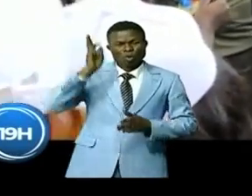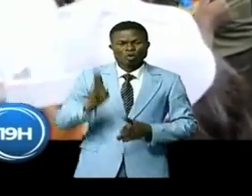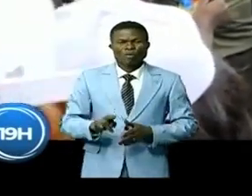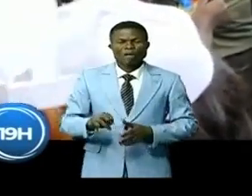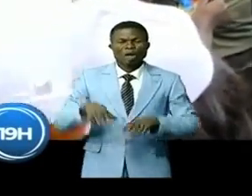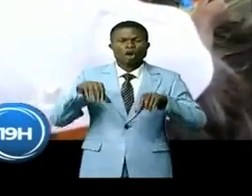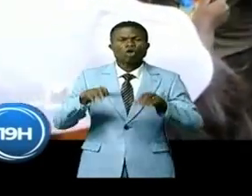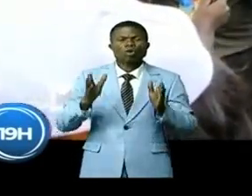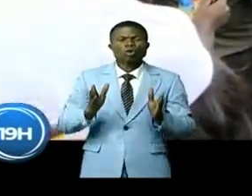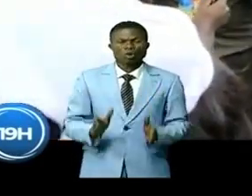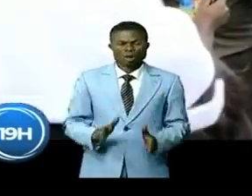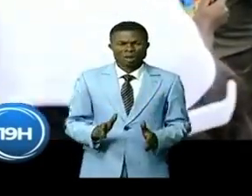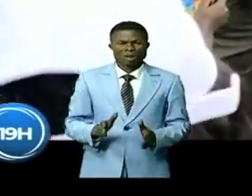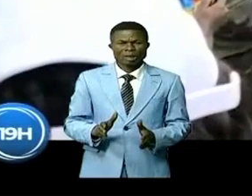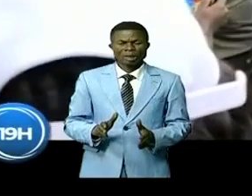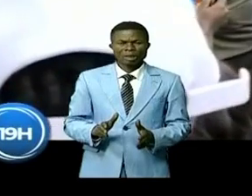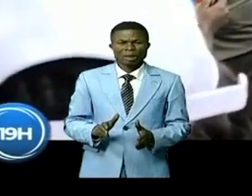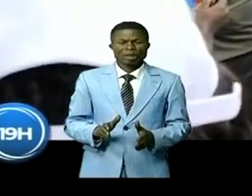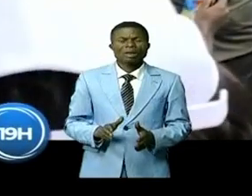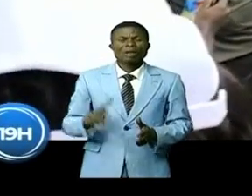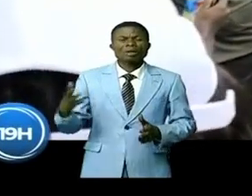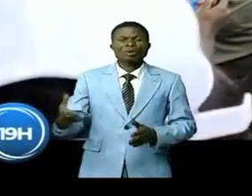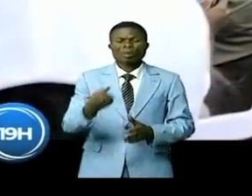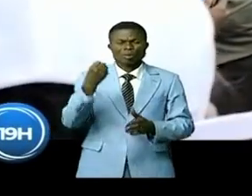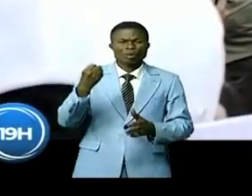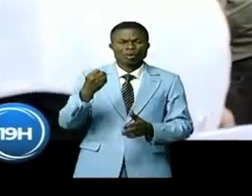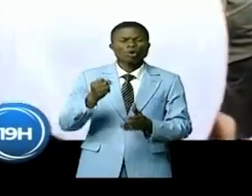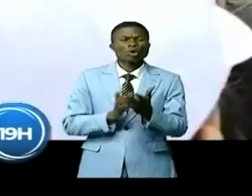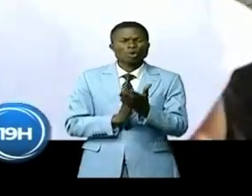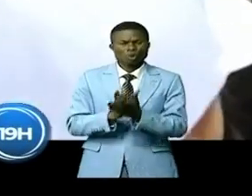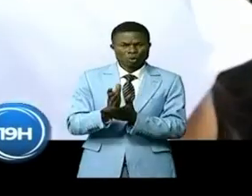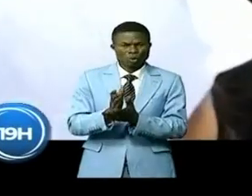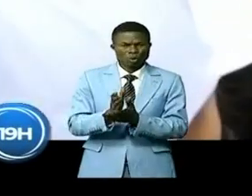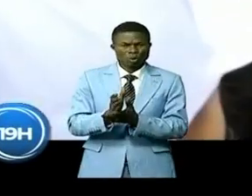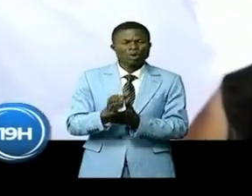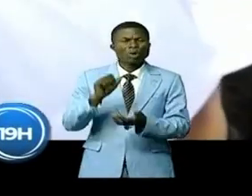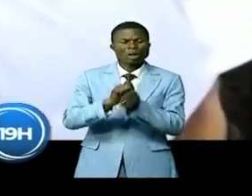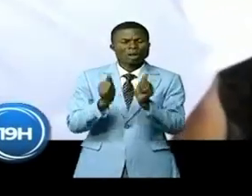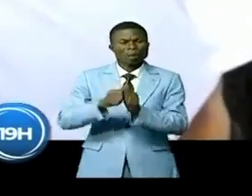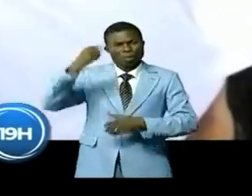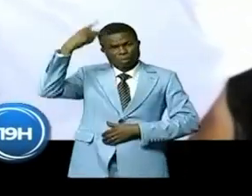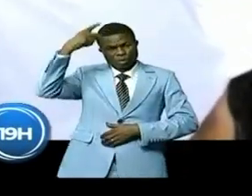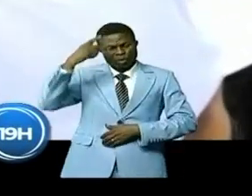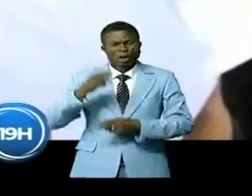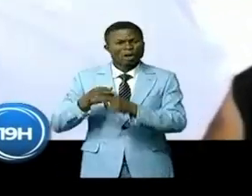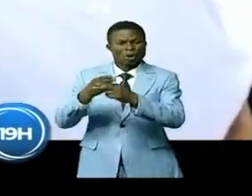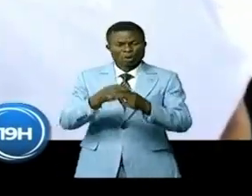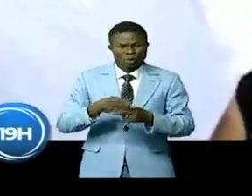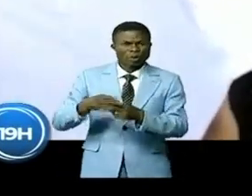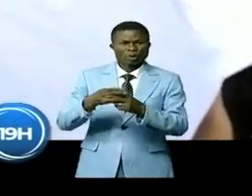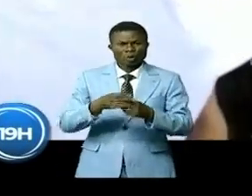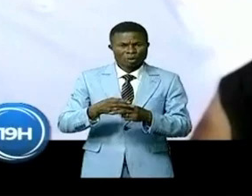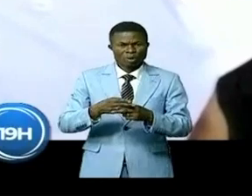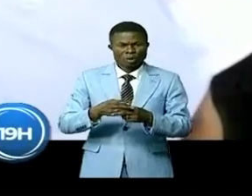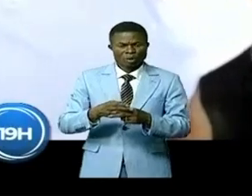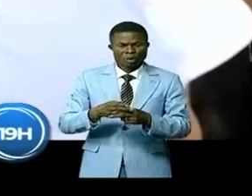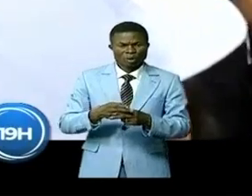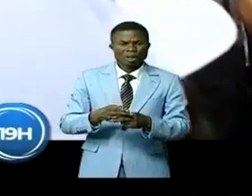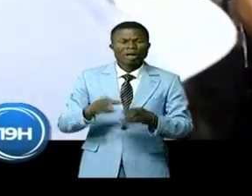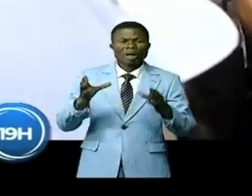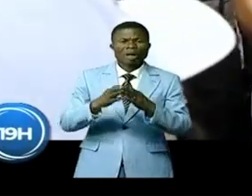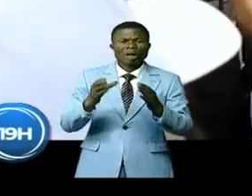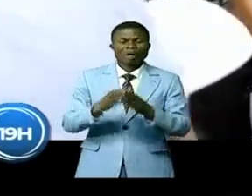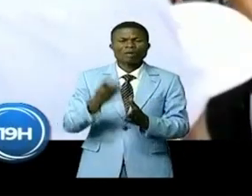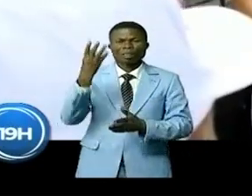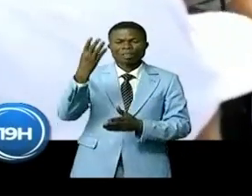congolais, de prendre au grand sérieux les enjeux diplomatiques et sécuritaires de nos relations avec les 9